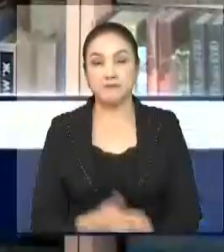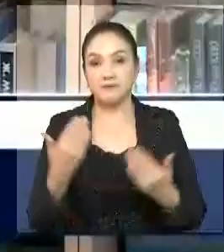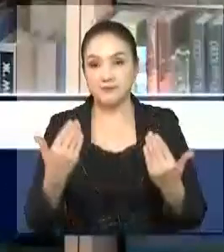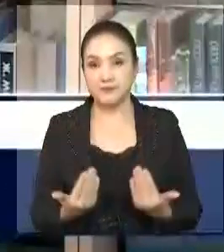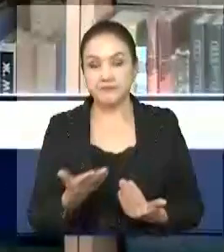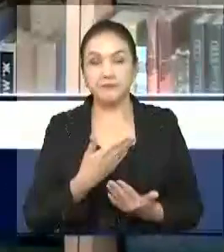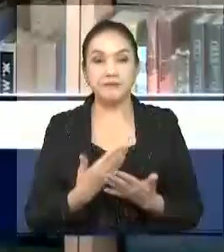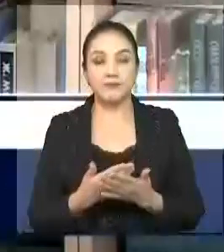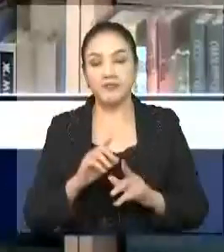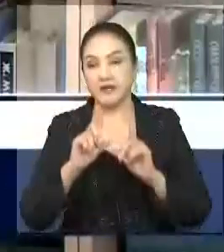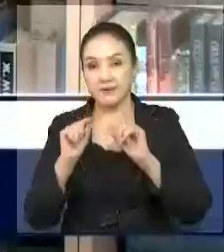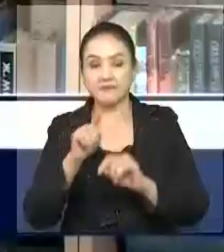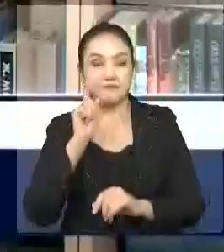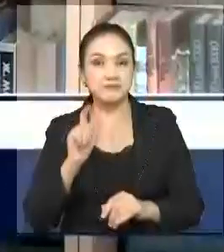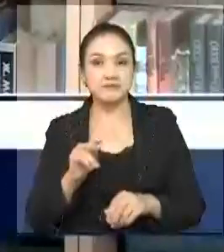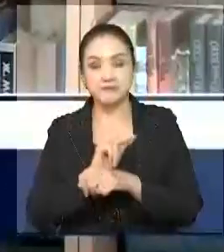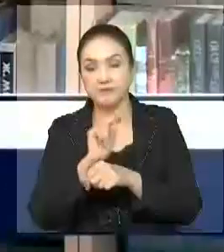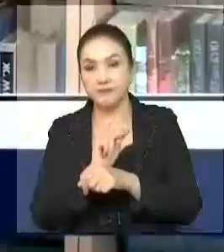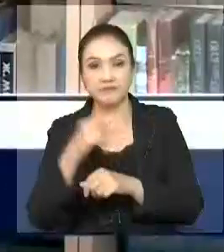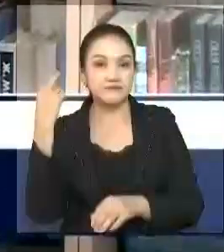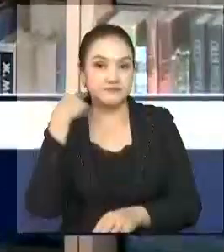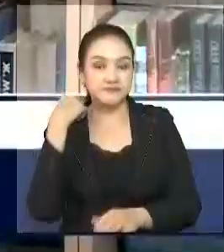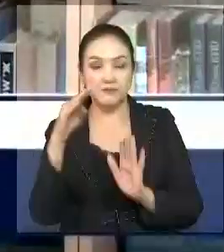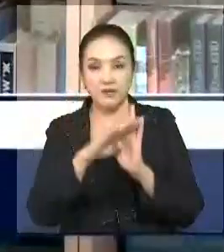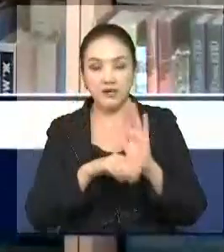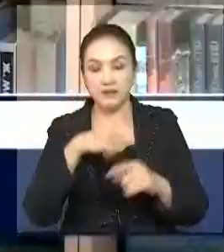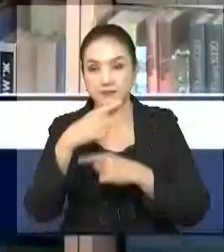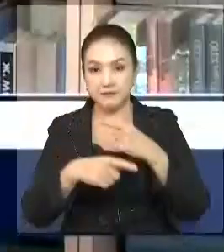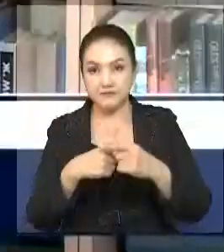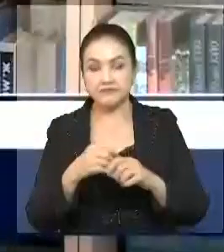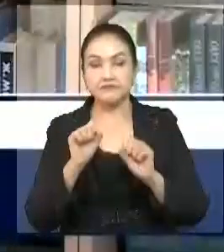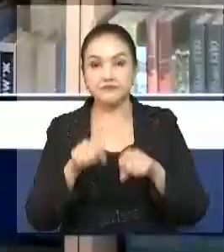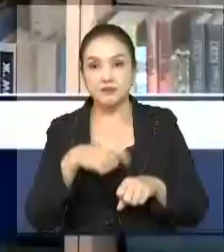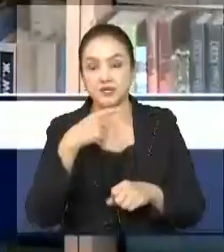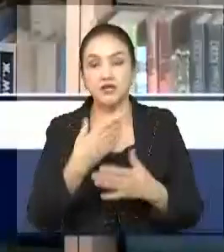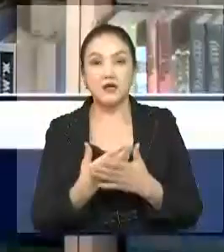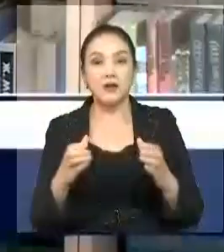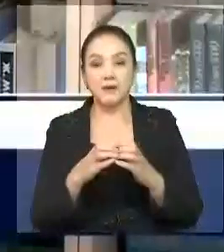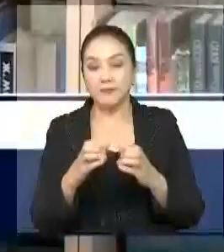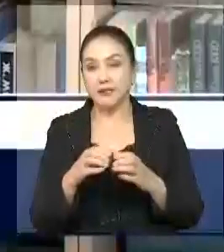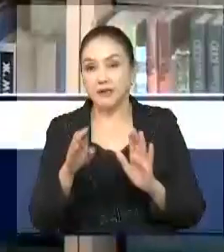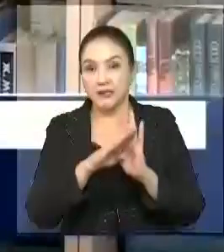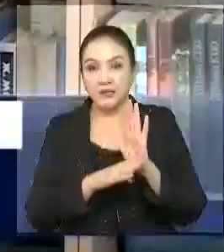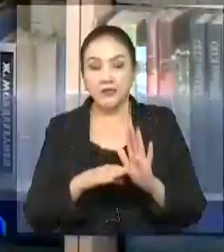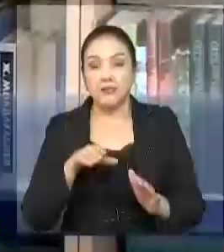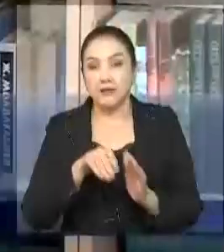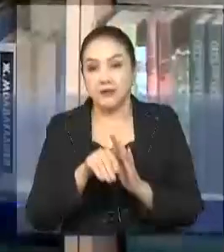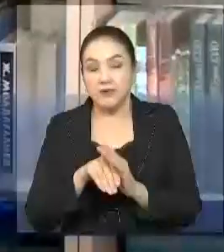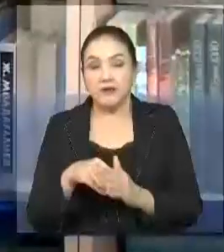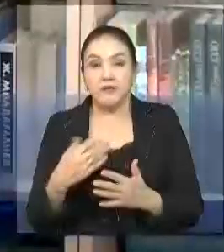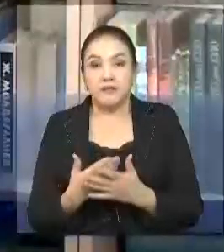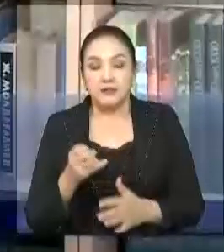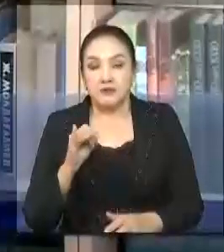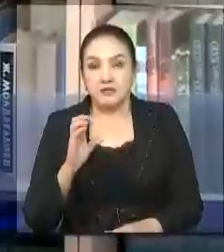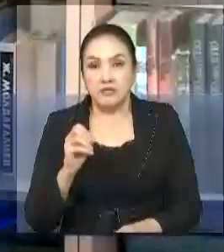Сегодня мы, например, отправляем молодежь на обучение за границу по программе «Болашах». Можно сказать, что фундамент этой программы был заложен еще при